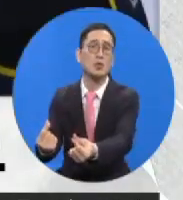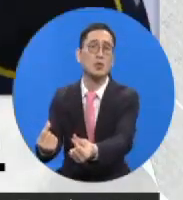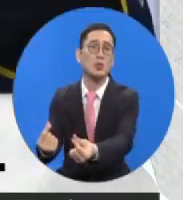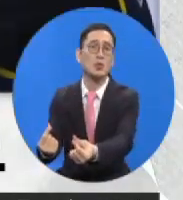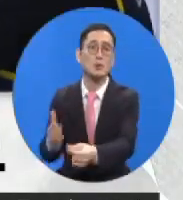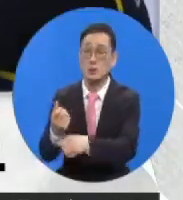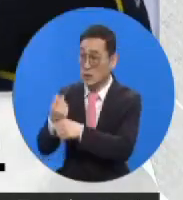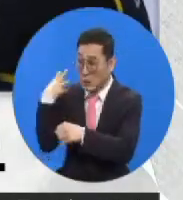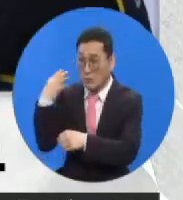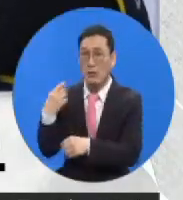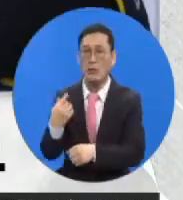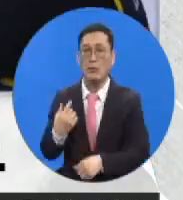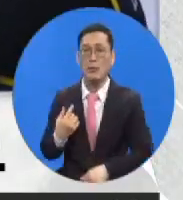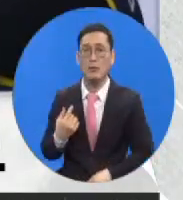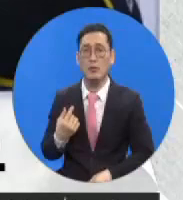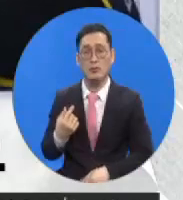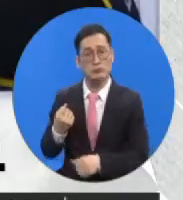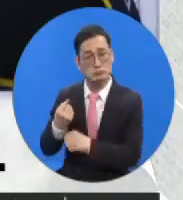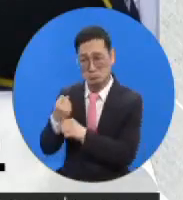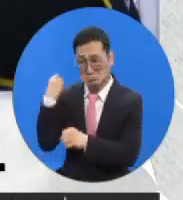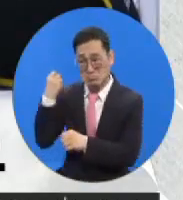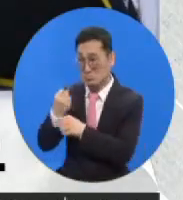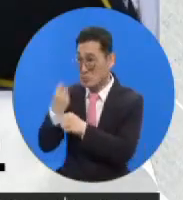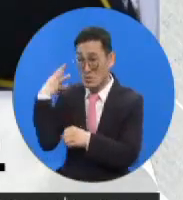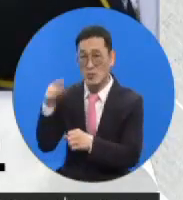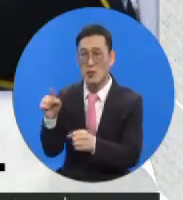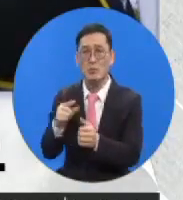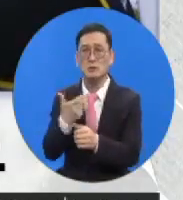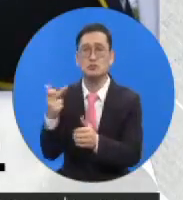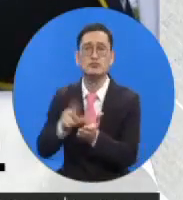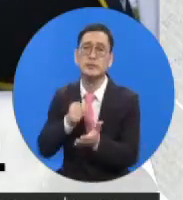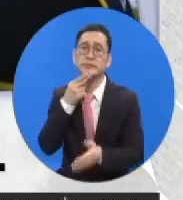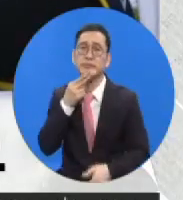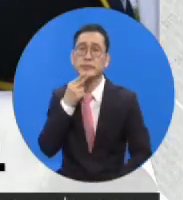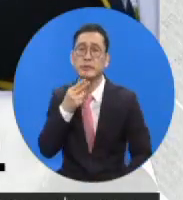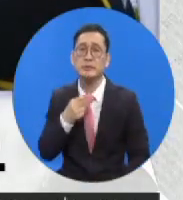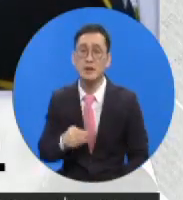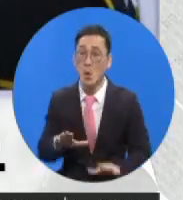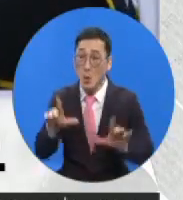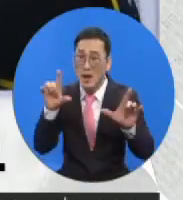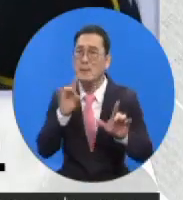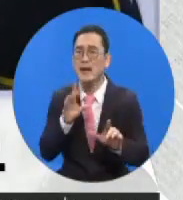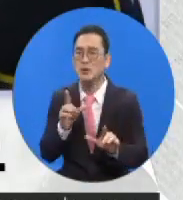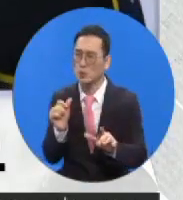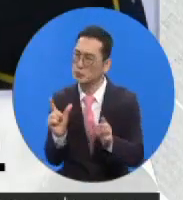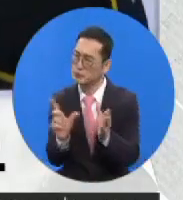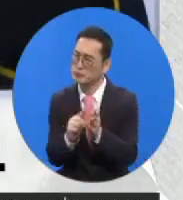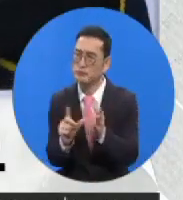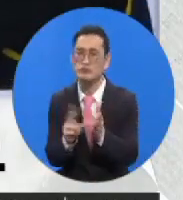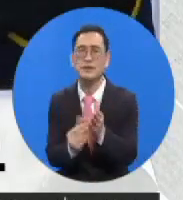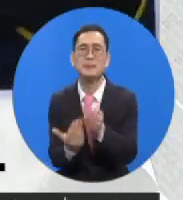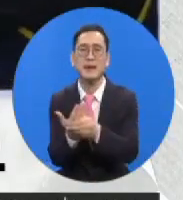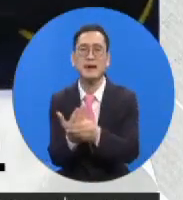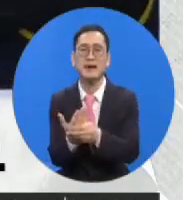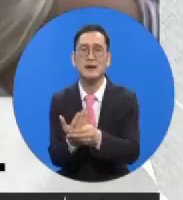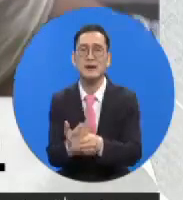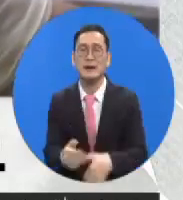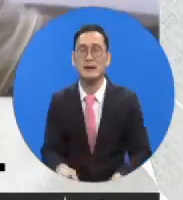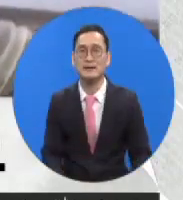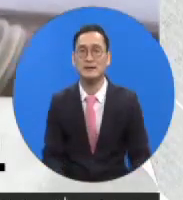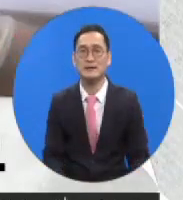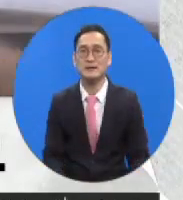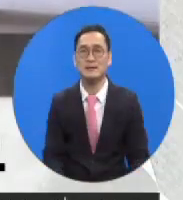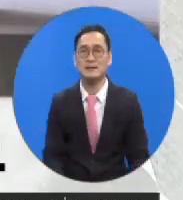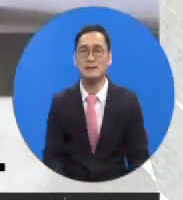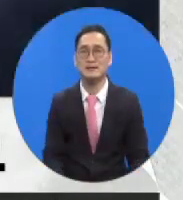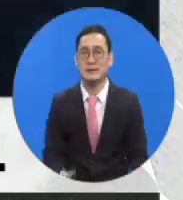했어야 되고 굉장히 지금보다는 다수가 어떤 문제가 발생을 했어야 되는데 그렇지 않는 걸로 봐서는 일단은 그런 부분은 아닌 것 같다